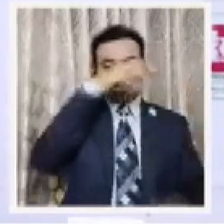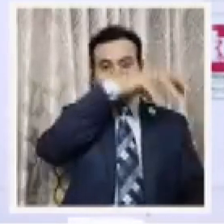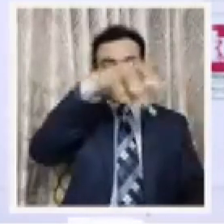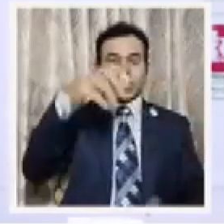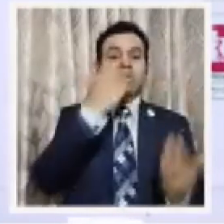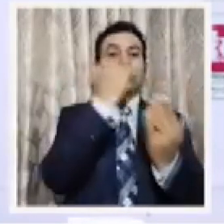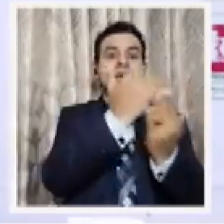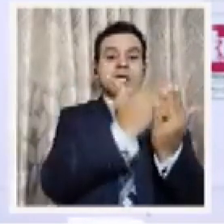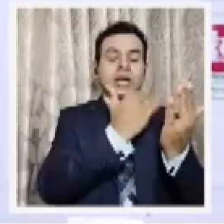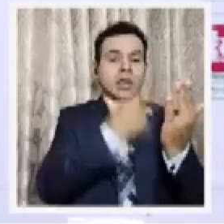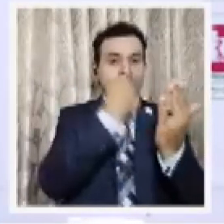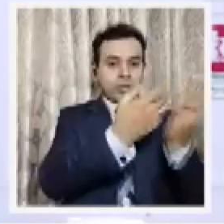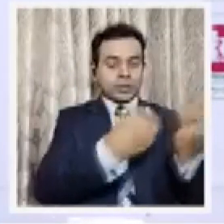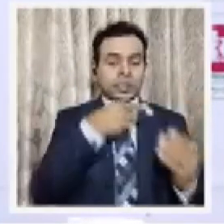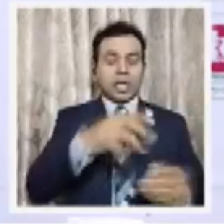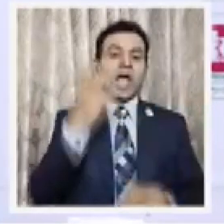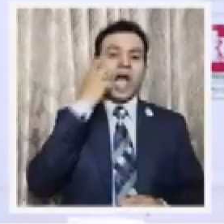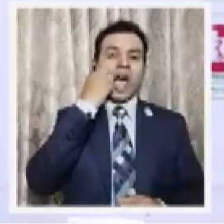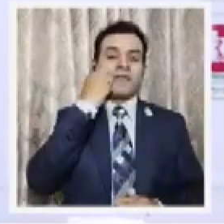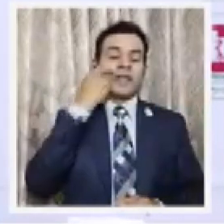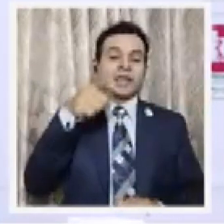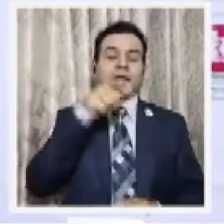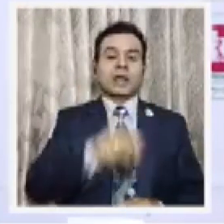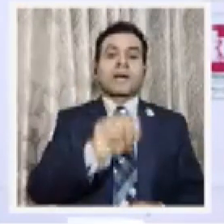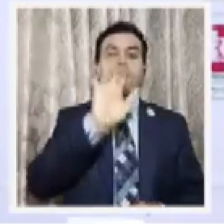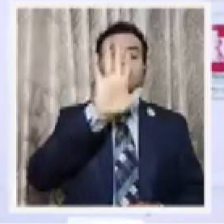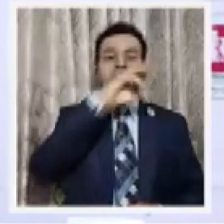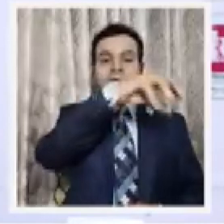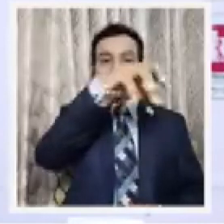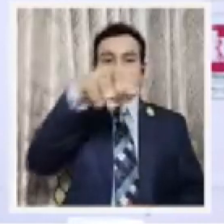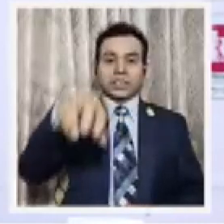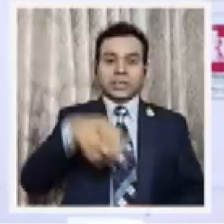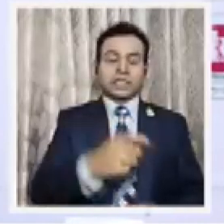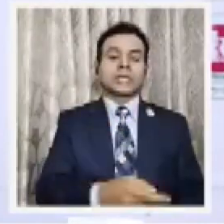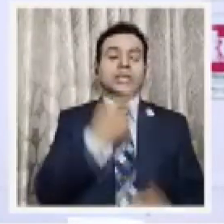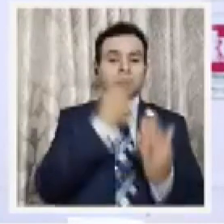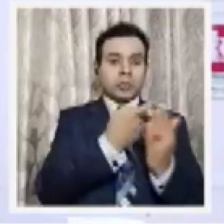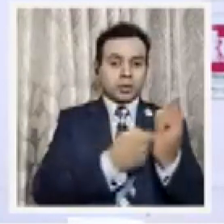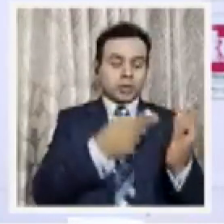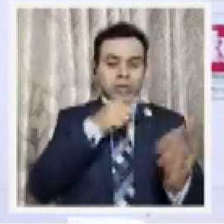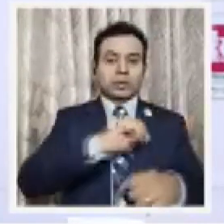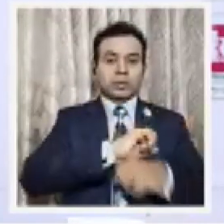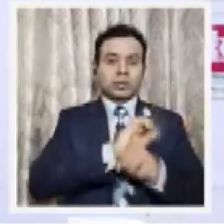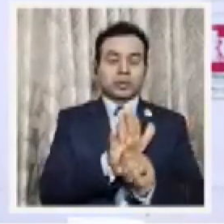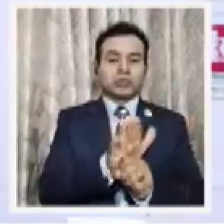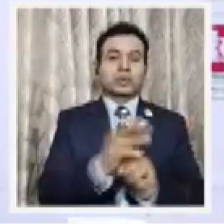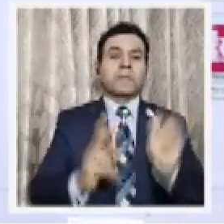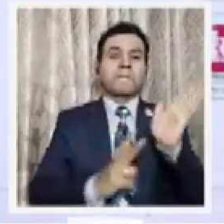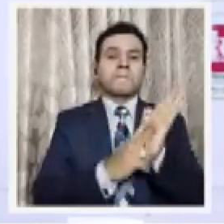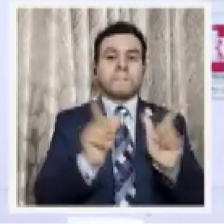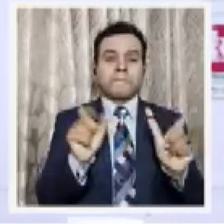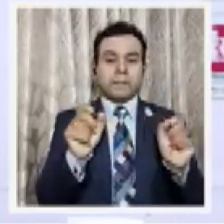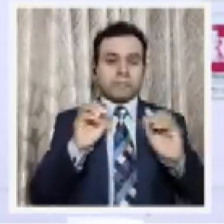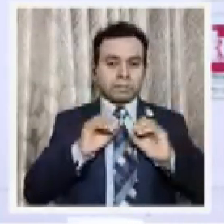পর্যন্ত যে বিভিন্ন মহাদেশের যে রিপোর্ট পাওয়া গেছে তাতে আফ্রিকায় সর্বাধিক